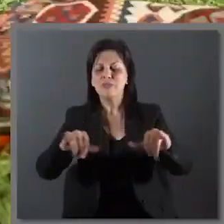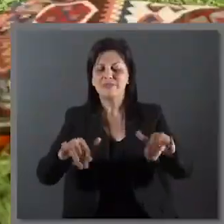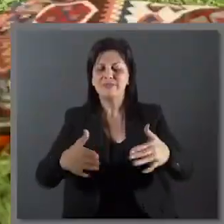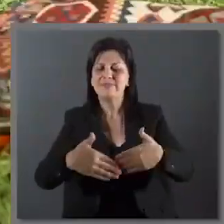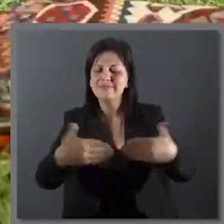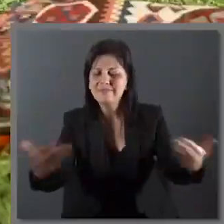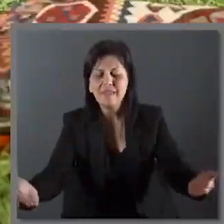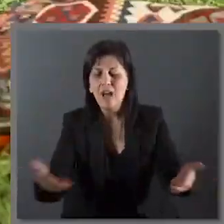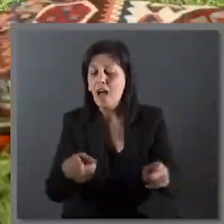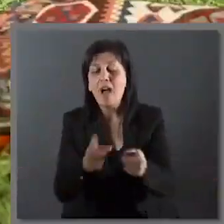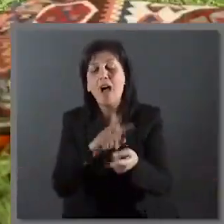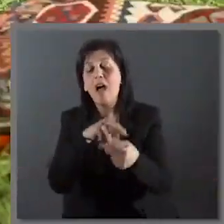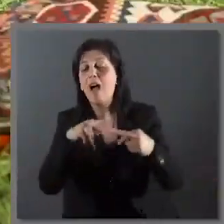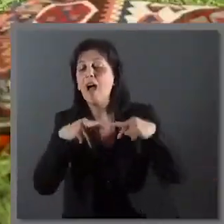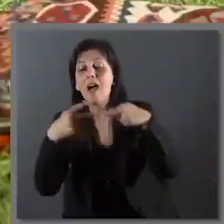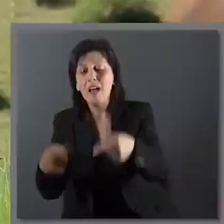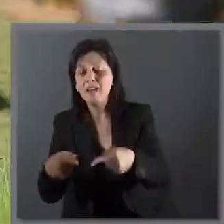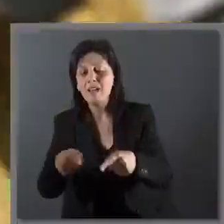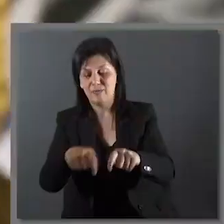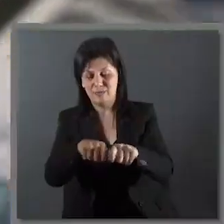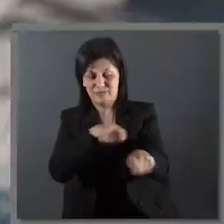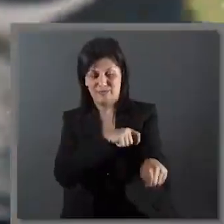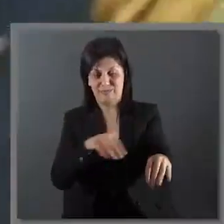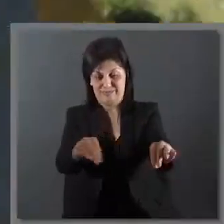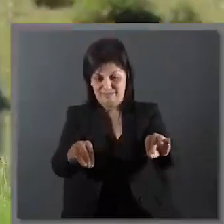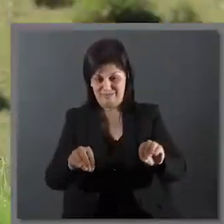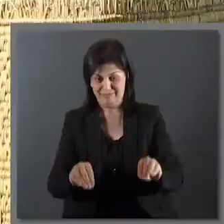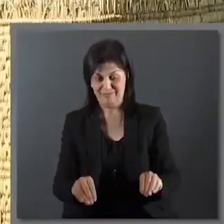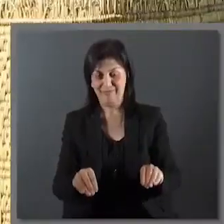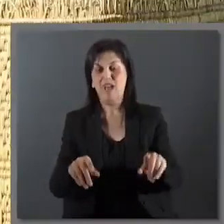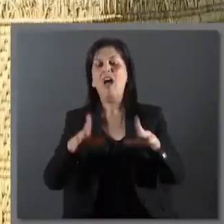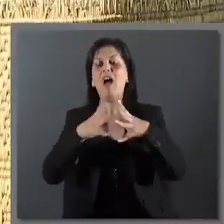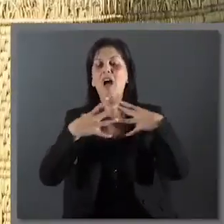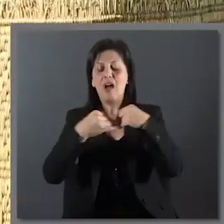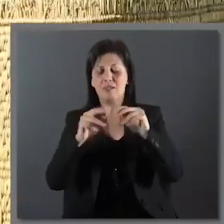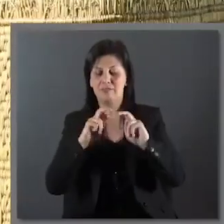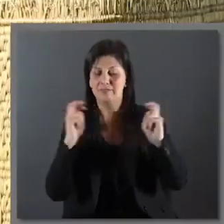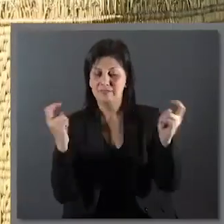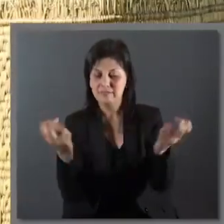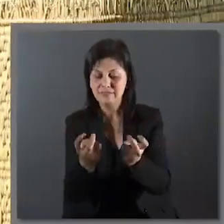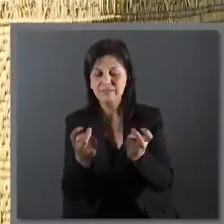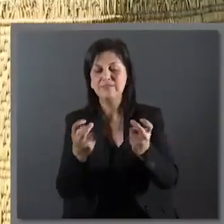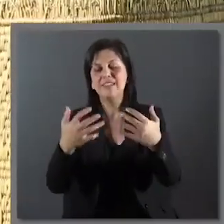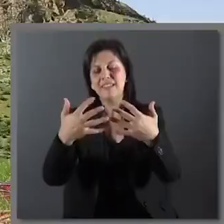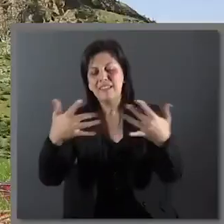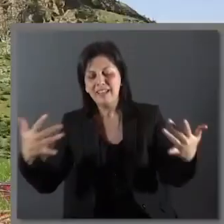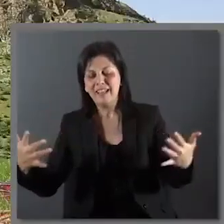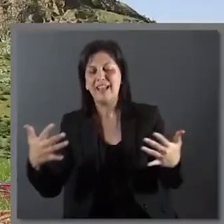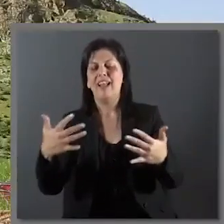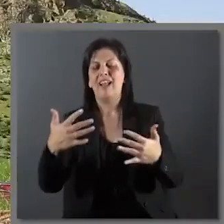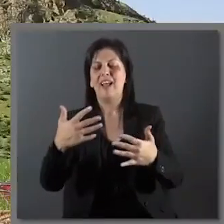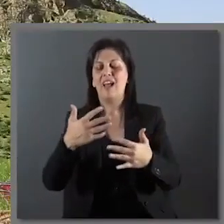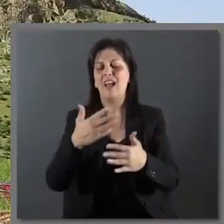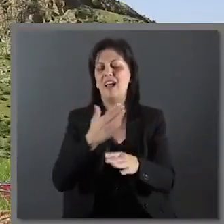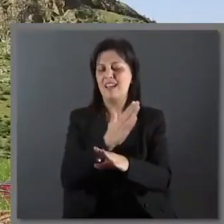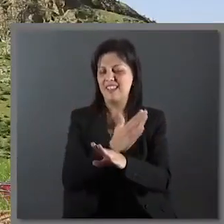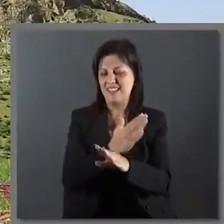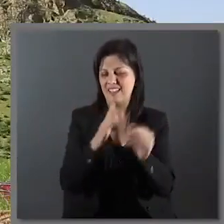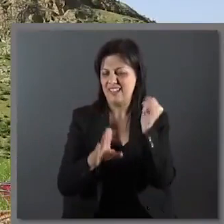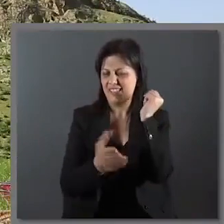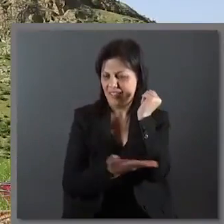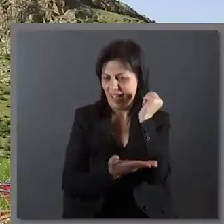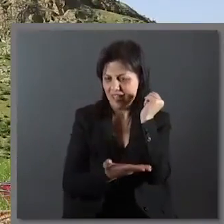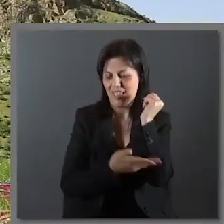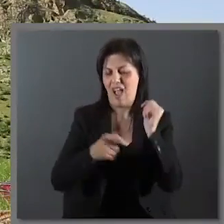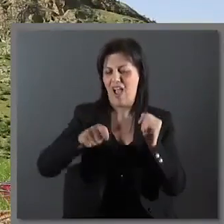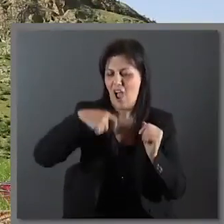süfrə və dəstərxan sərilir. Ailə onun ətrafında toplaşıb yemək yeyirdi. Müxtəlif ölçülü qaşıq və oxlovları qaşıqdan da,